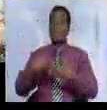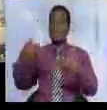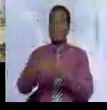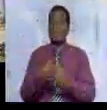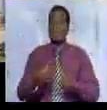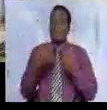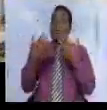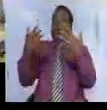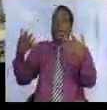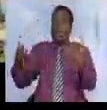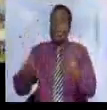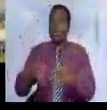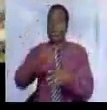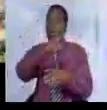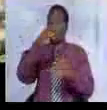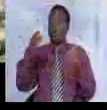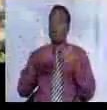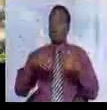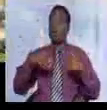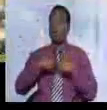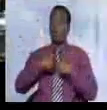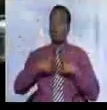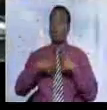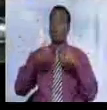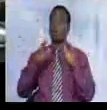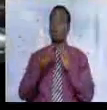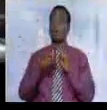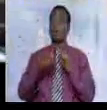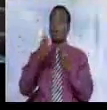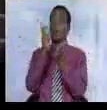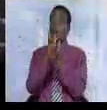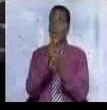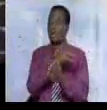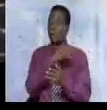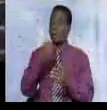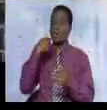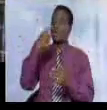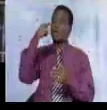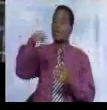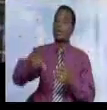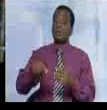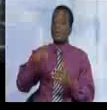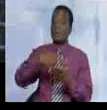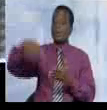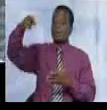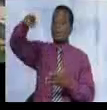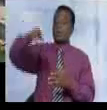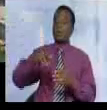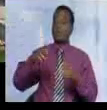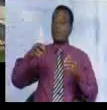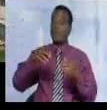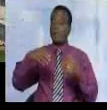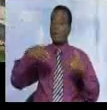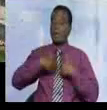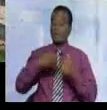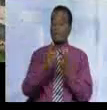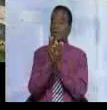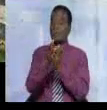d'Abidjan qui, du fait de la crise qui a traversé le pays, était un peu à l'agonie. Rappelons que la réhabilitation du eaux d'Abidjan